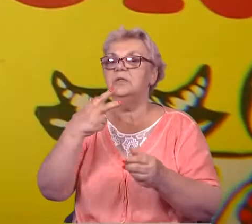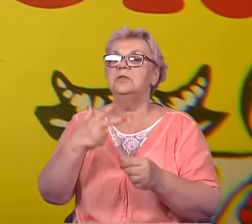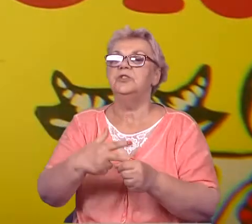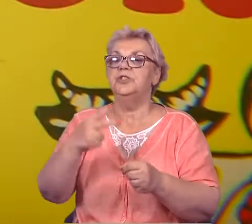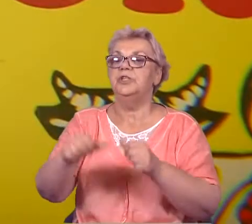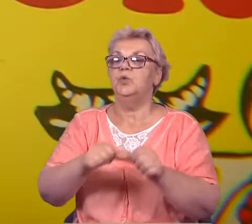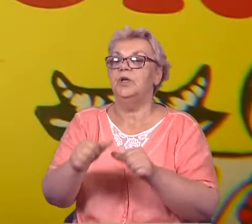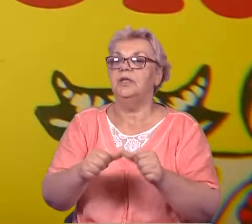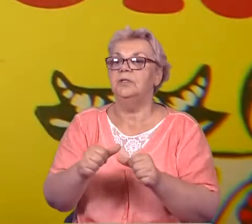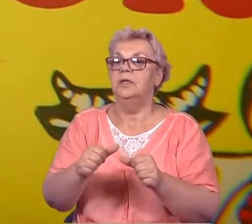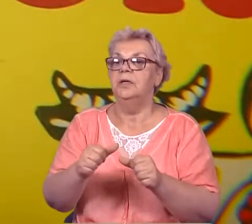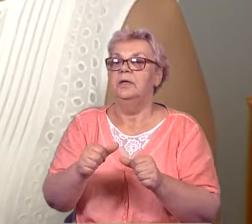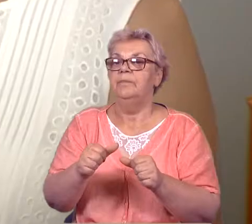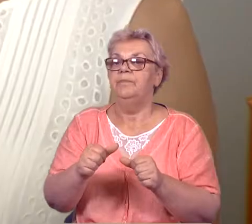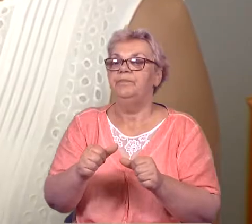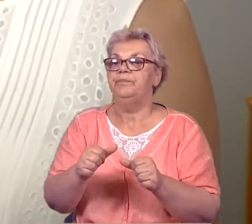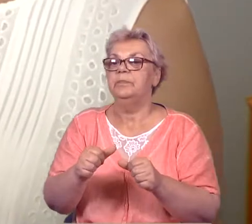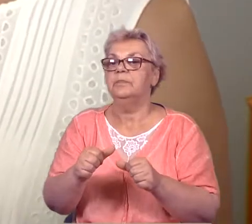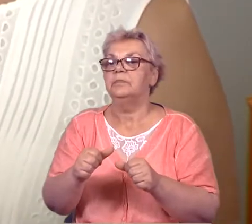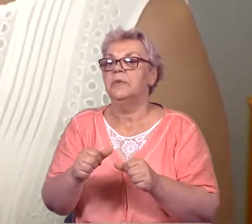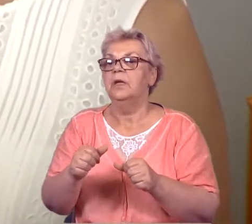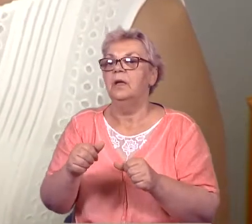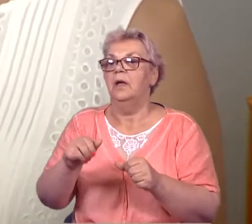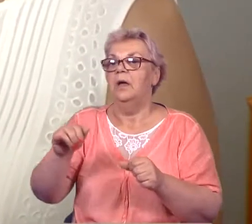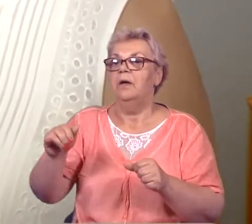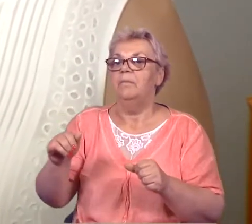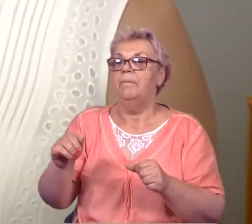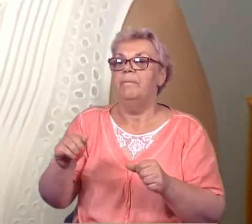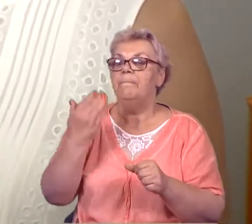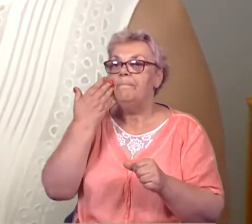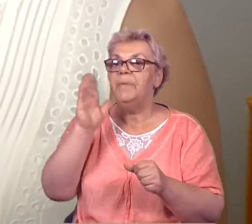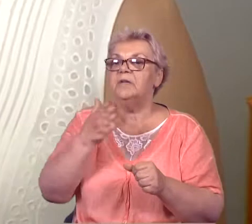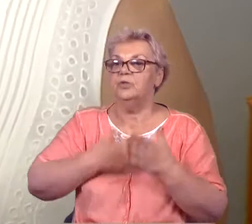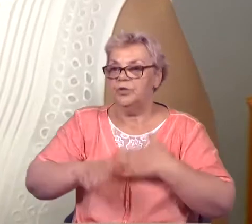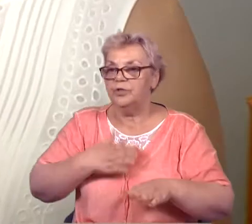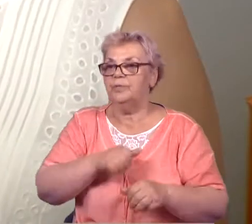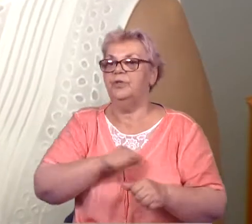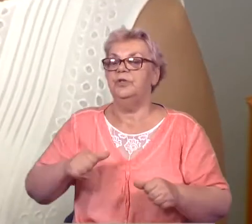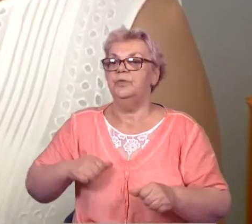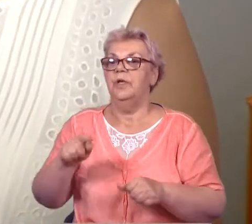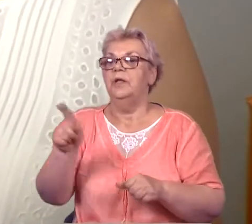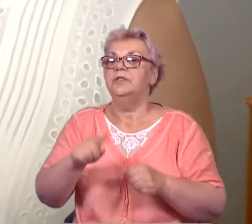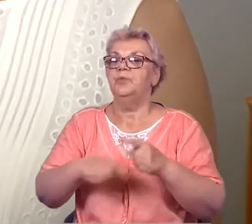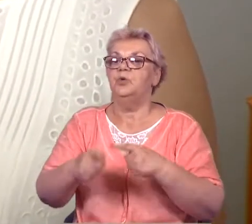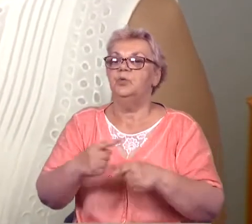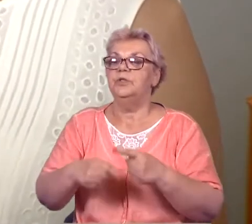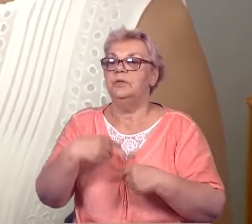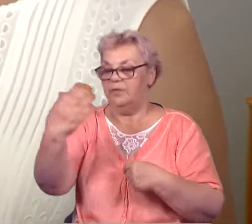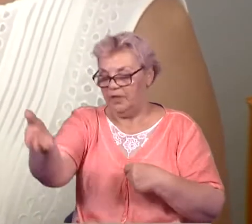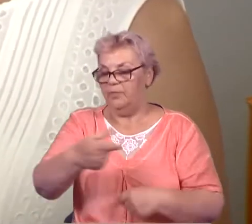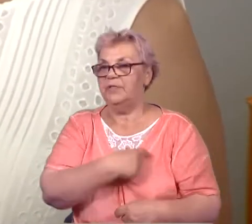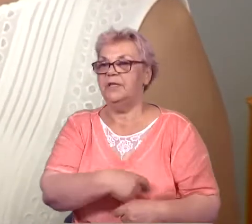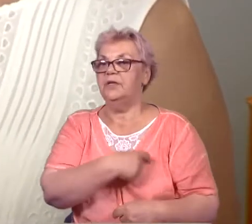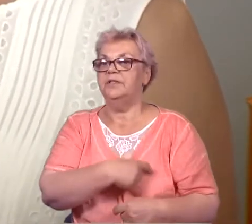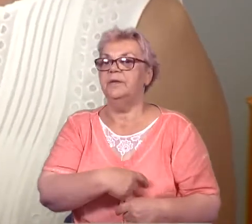Większą tą produkcję robimy. Coraz bardziej się cieszymy, robimy bardzo dużo reklamowych. No, wkładamy serce po prostu w ten produkt i myślę,